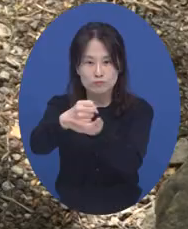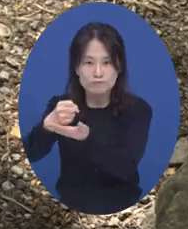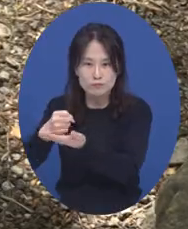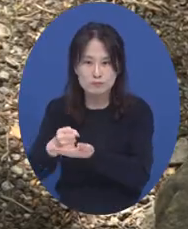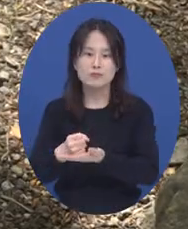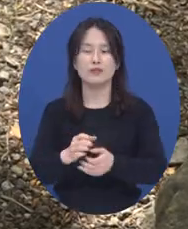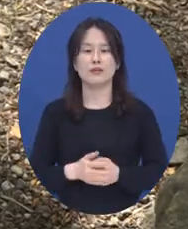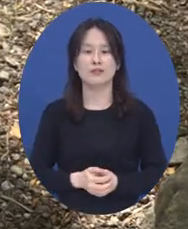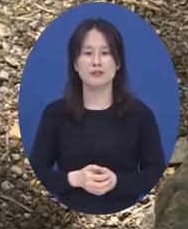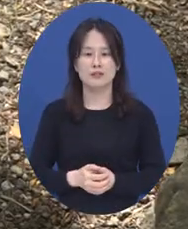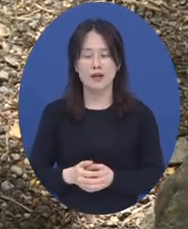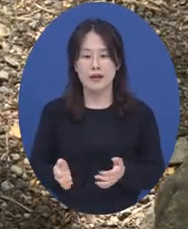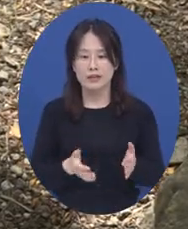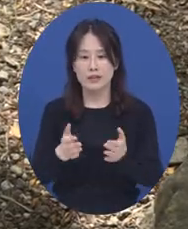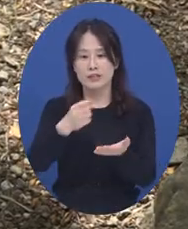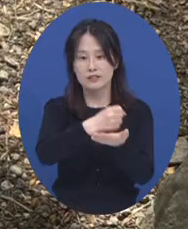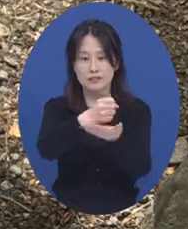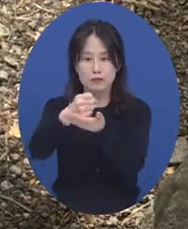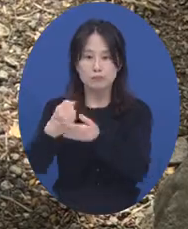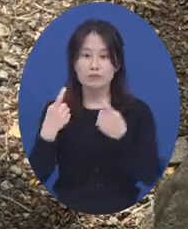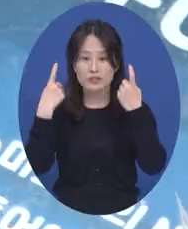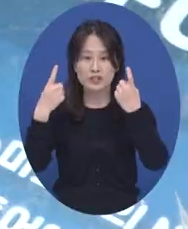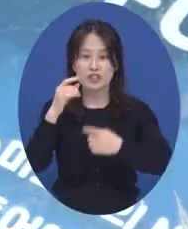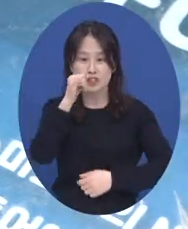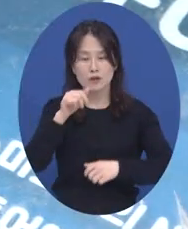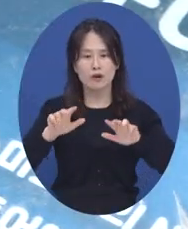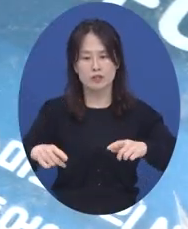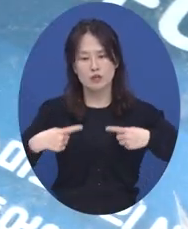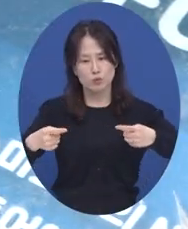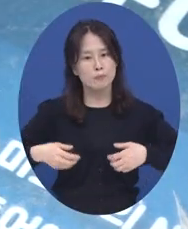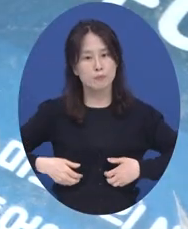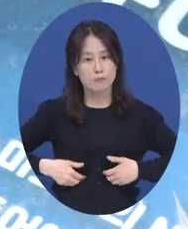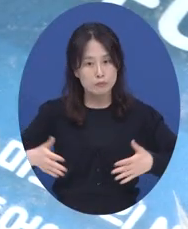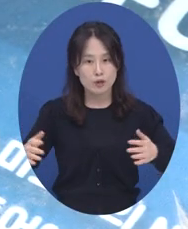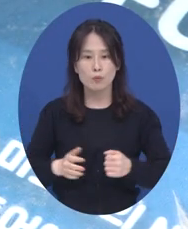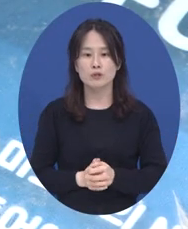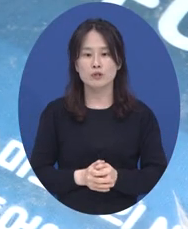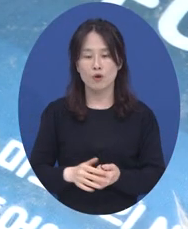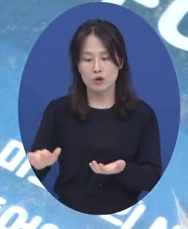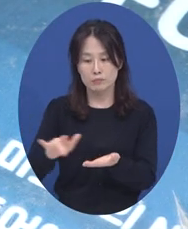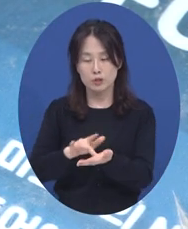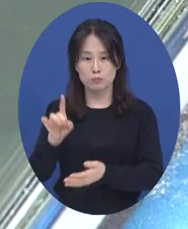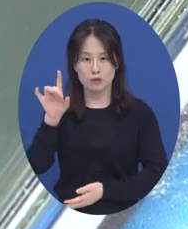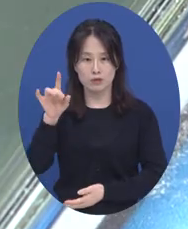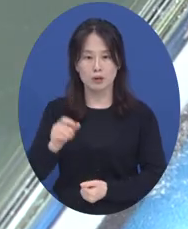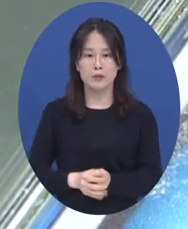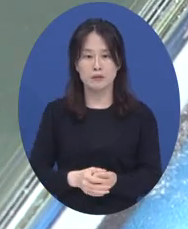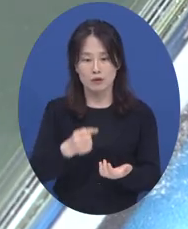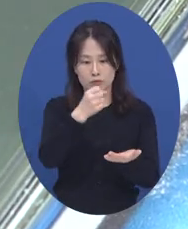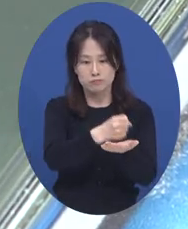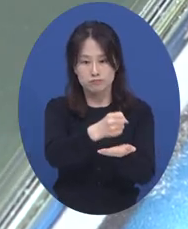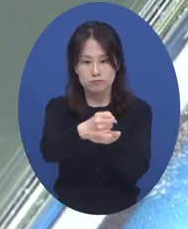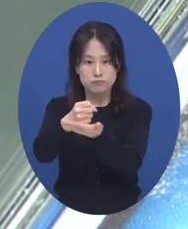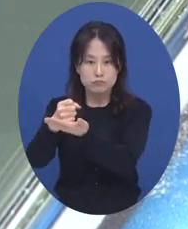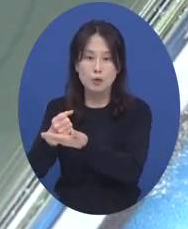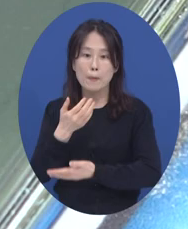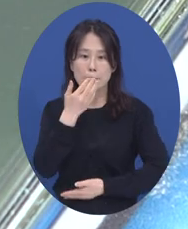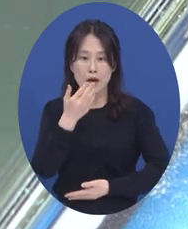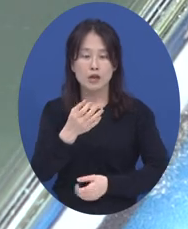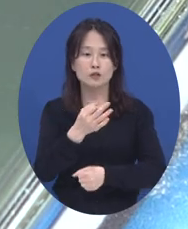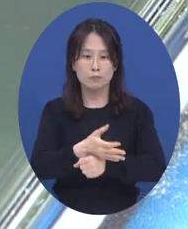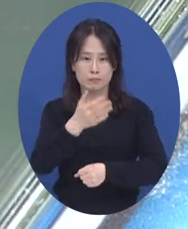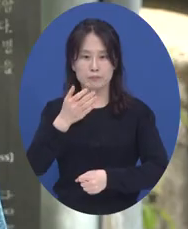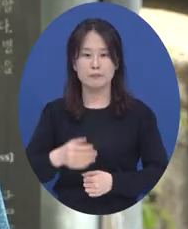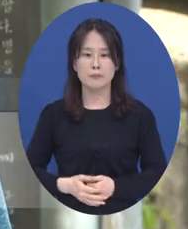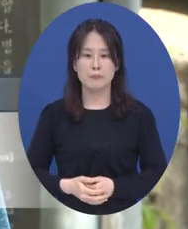즐기는 남한산성 옛길 스탬프 투어. 이젠 종이로 된 지도 없이 스마트폰만 있으면 앱을 통해 손쉽게 즐길 수